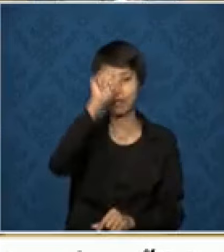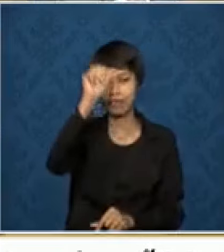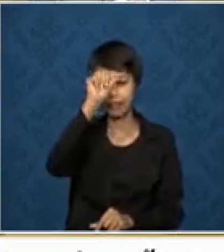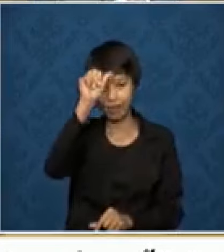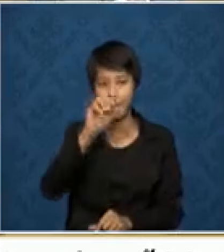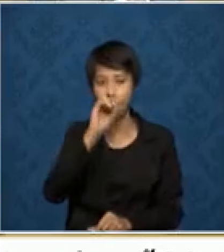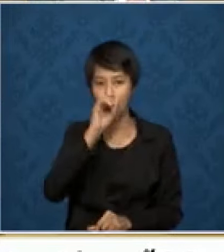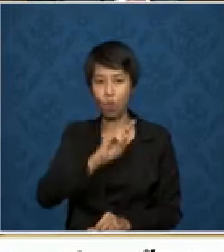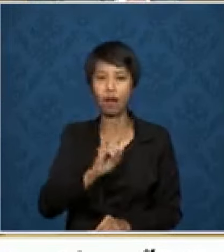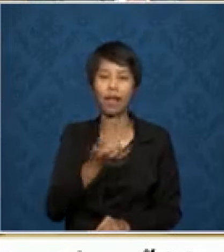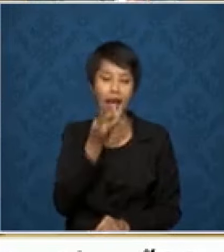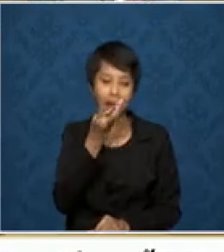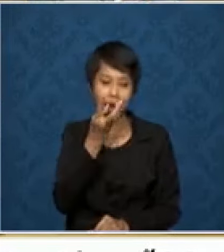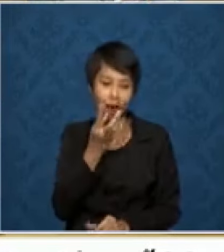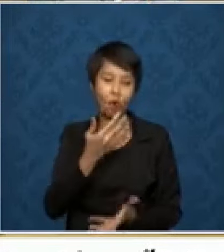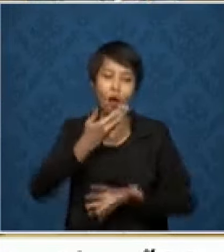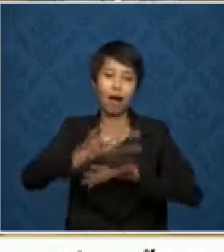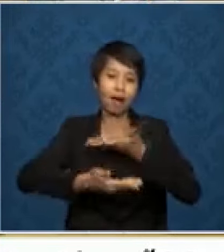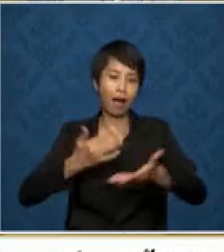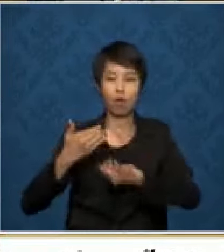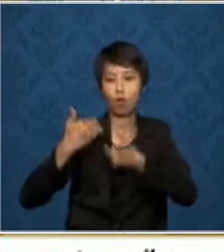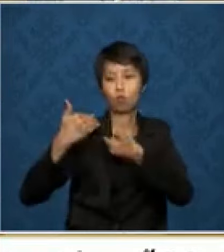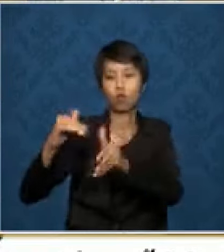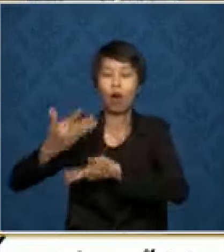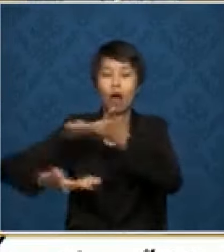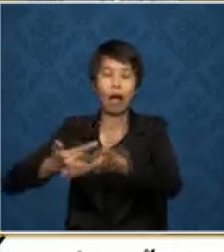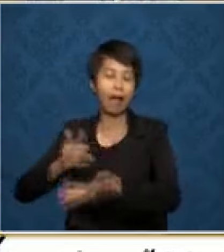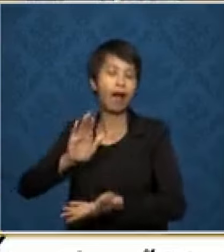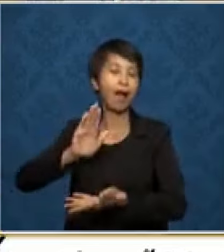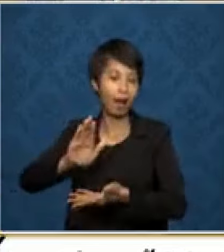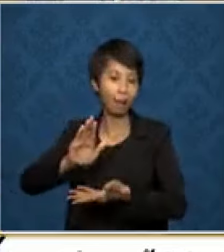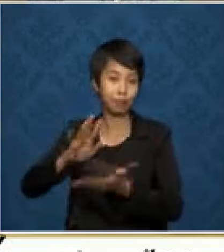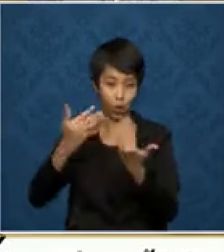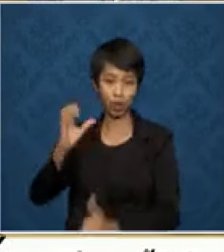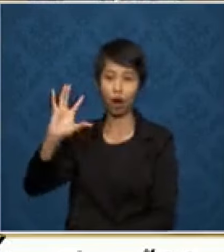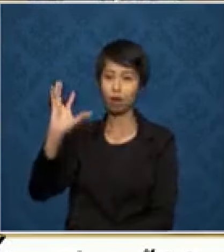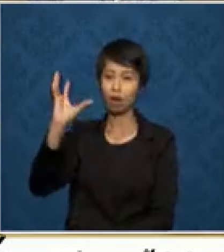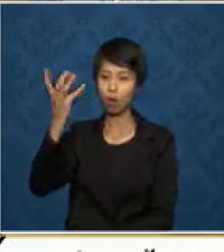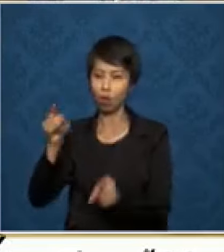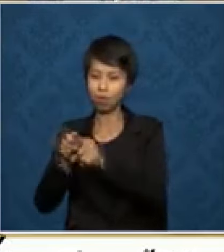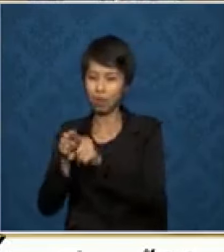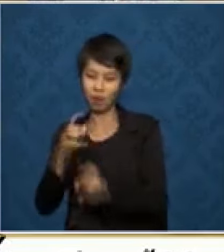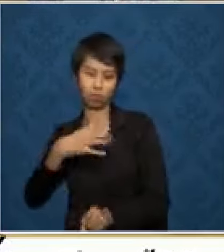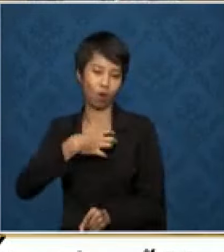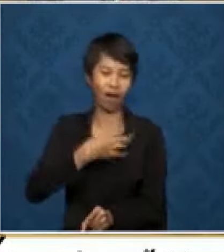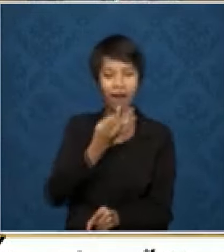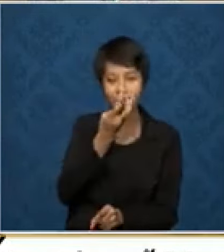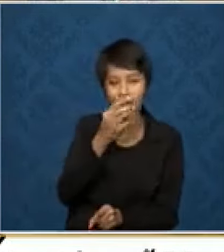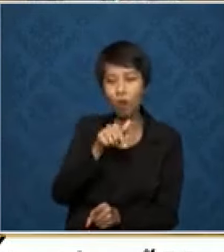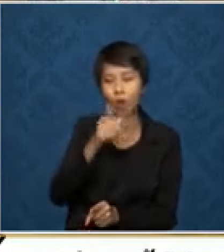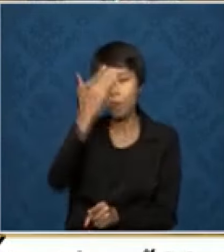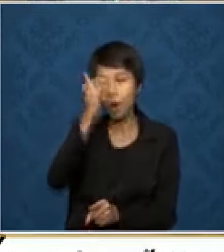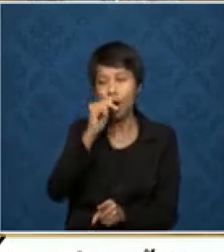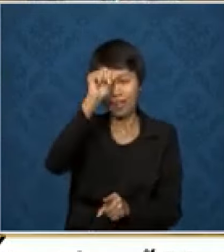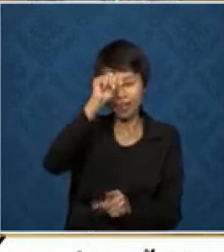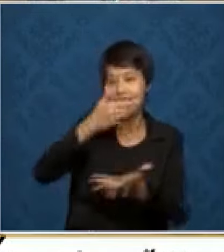นำส่งออกข้าวขาวไปยังตลาดโลกทำให้ตลาดโลกซลมันลดผลผลผลิตที่ไป